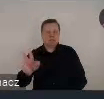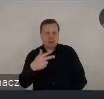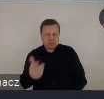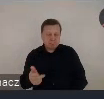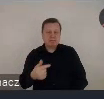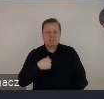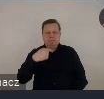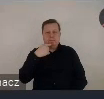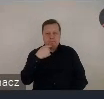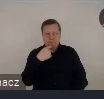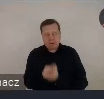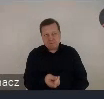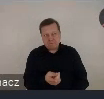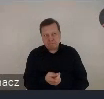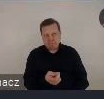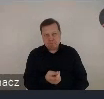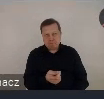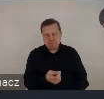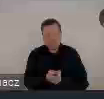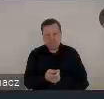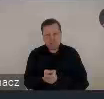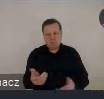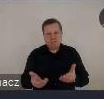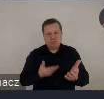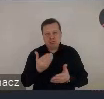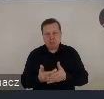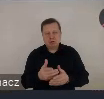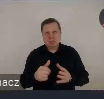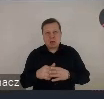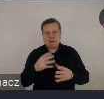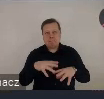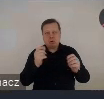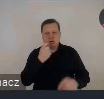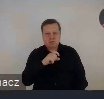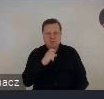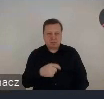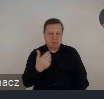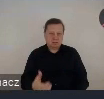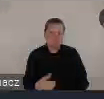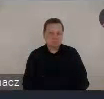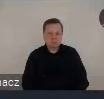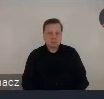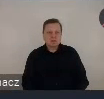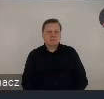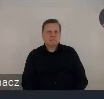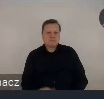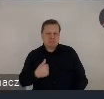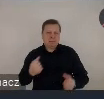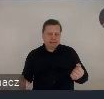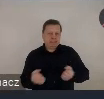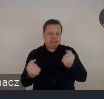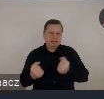Planujemy, chcielibyśmy, żeby nabór mógł ruszyć na początku kwietnia. Oczywiście będziemy dążyć do tego, żeby tak się stało,